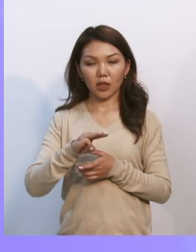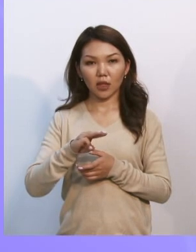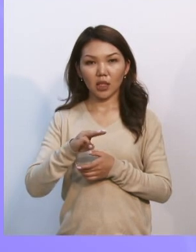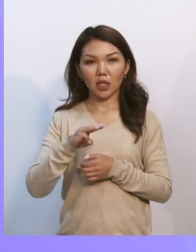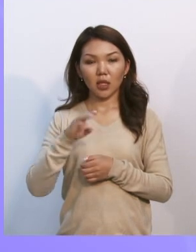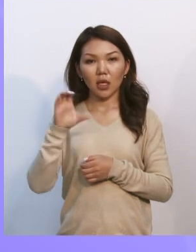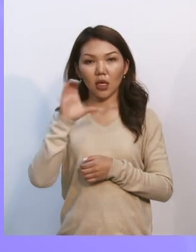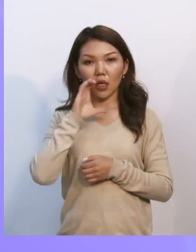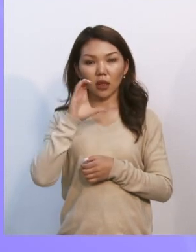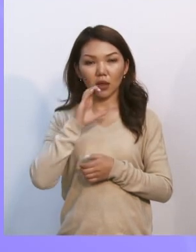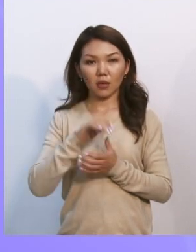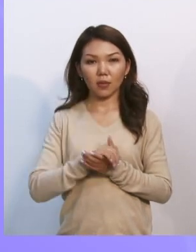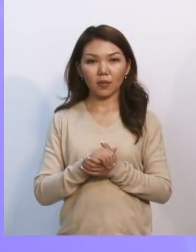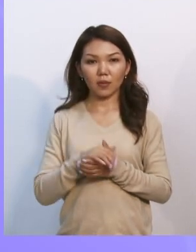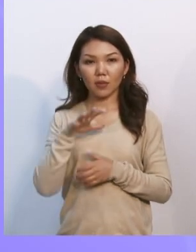ит.